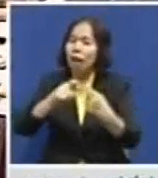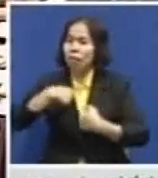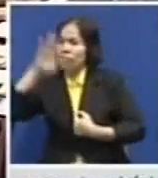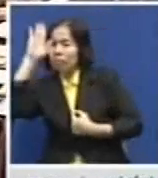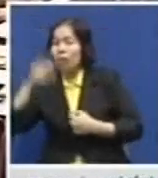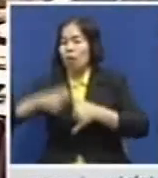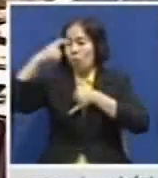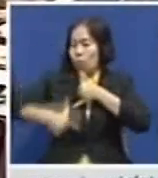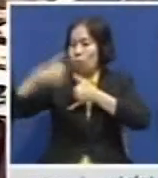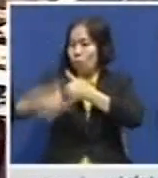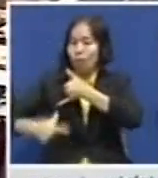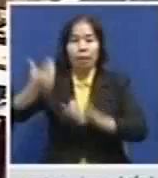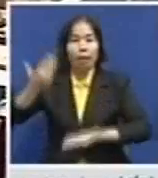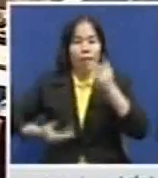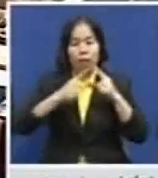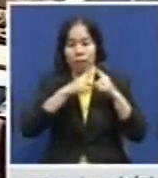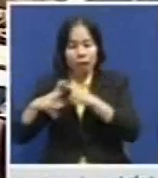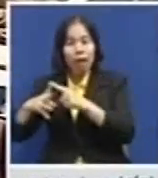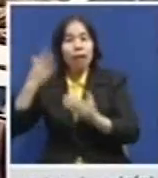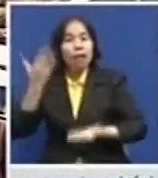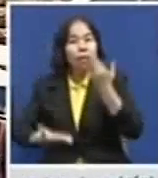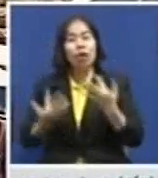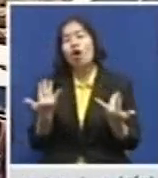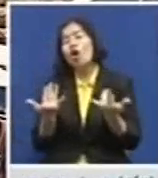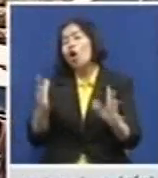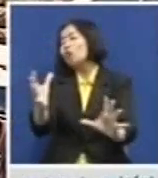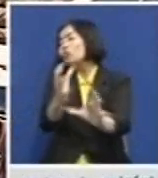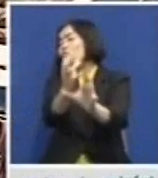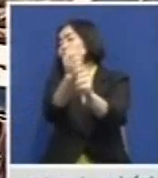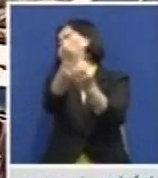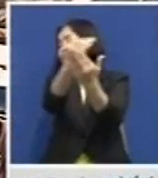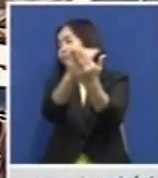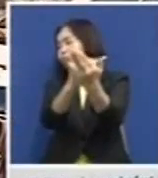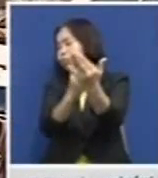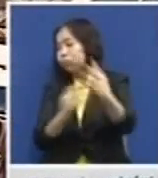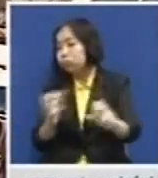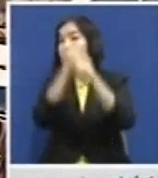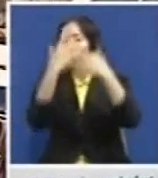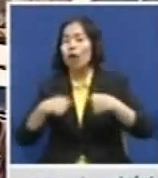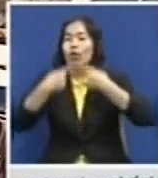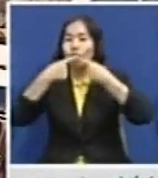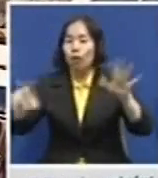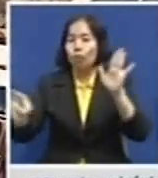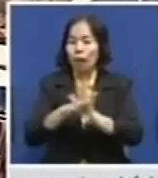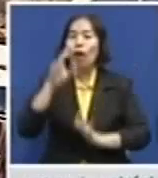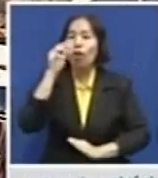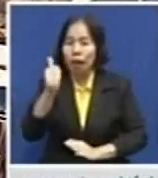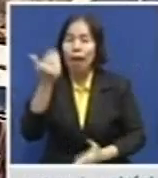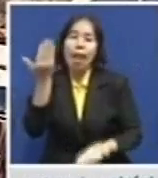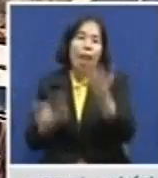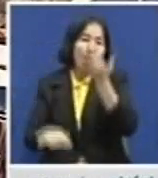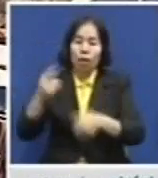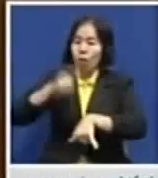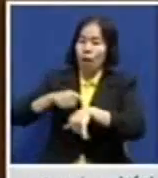ทีละคนเป็นลำดับไปหรือจะรอรวมตอบครั้งละหลายคนก็ได้อันนี้ก็อยู่ที่เวลาของท่านนะ